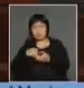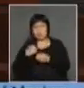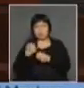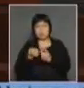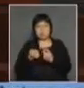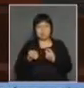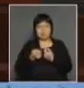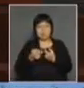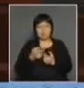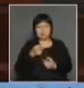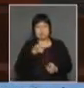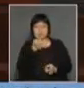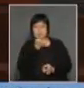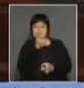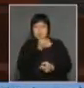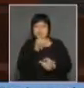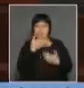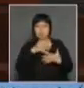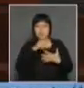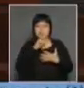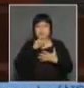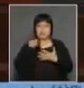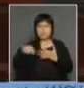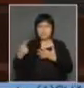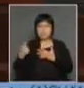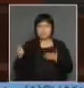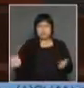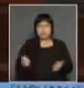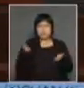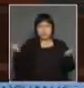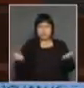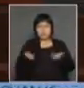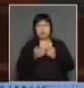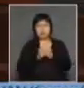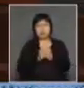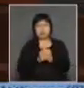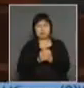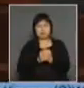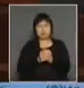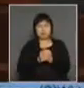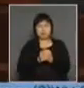價，甚至有些是呼籲呢，就是說